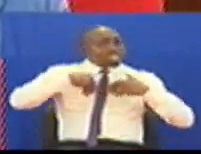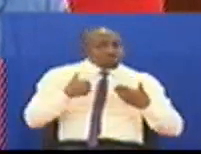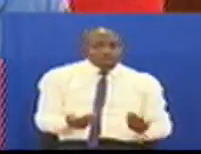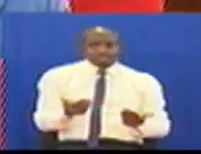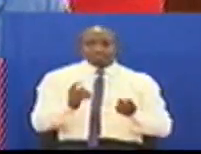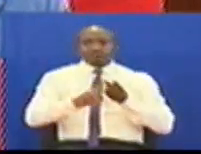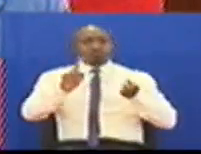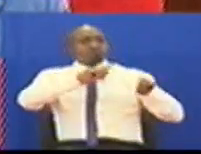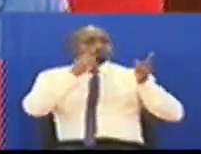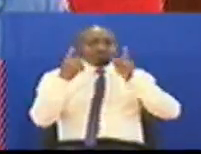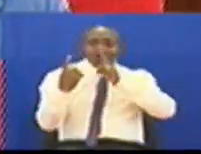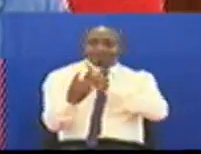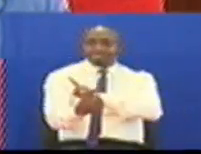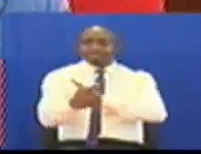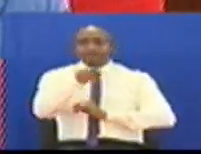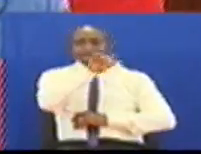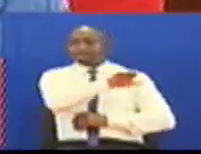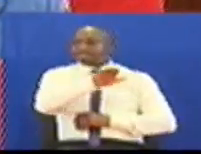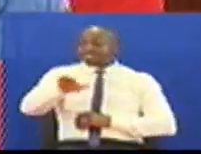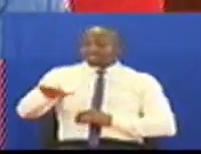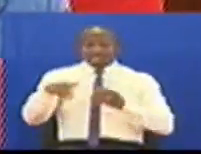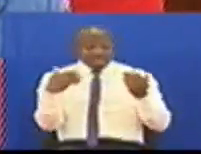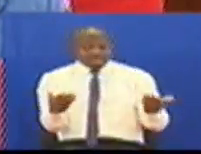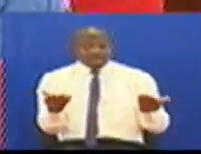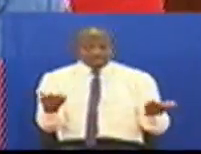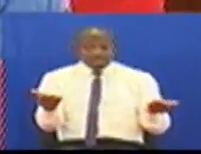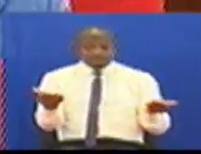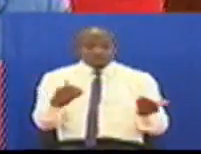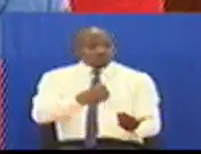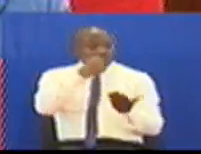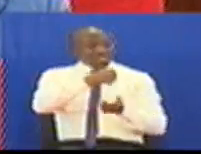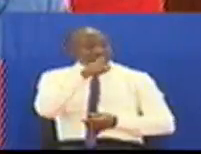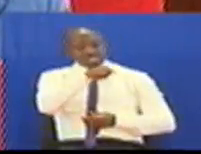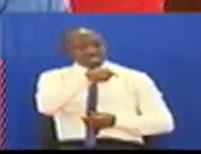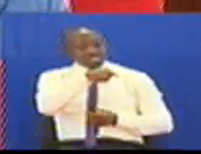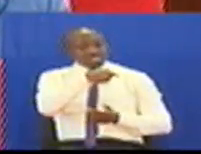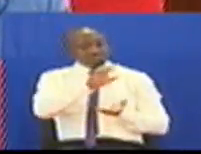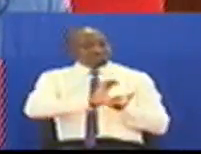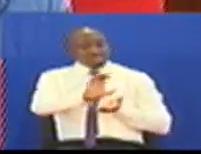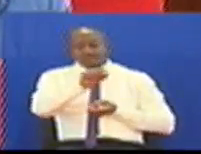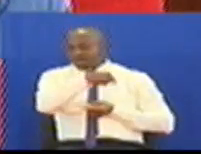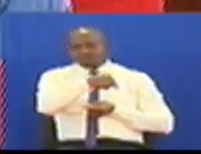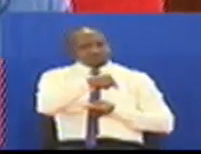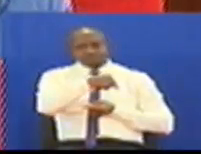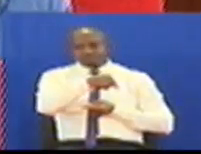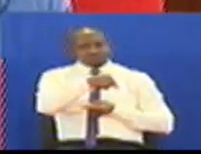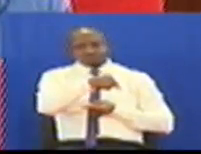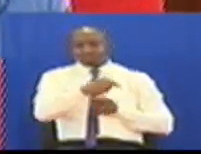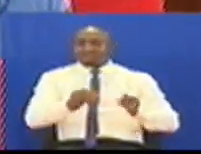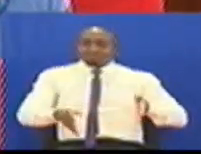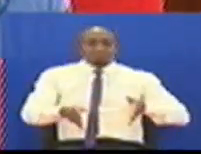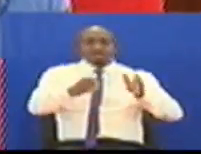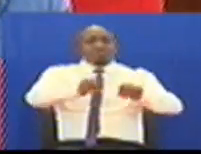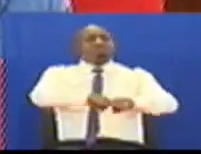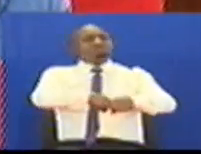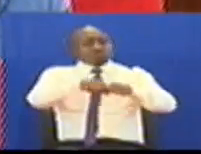haiwezi kubadilisha mazingira yaliyopo sasa hivi kwa budget ambayo tumekuwa tukipanga. Kwa kweli barabara ni mbovu sana,